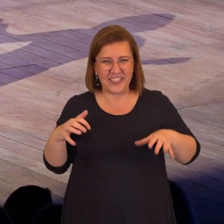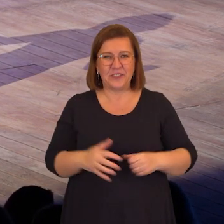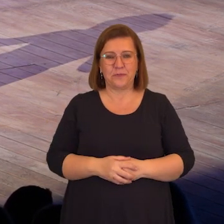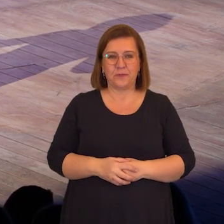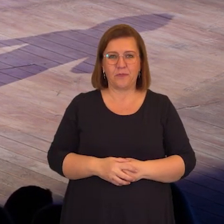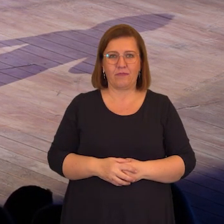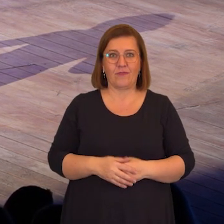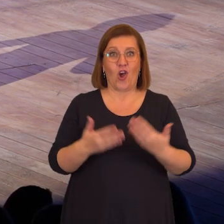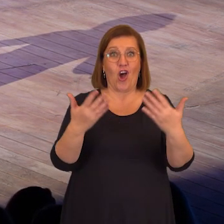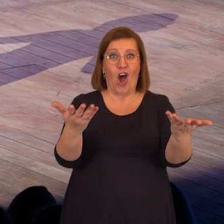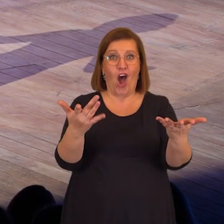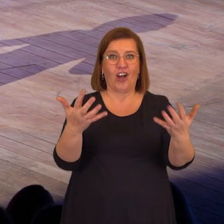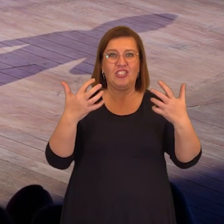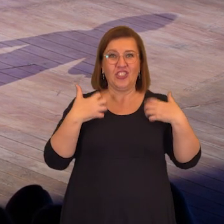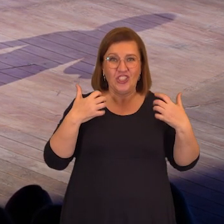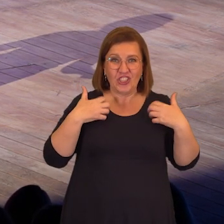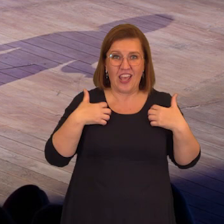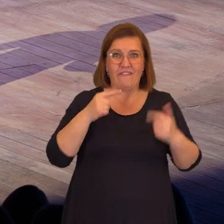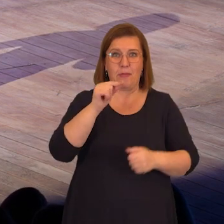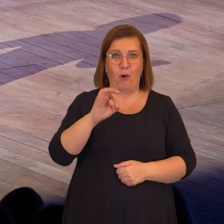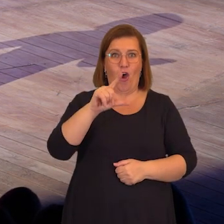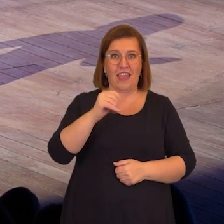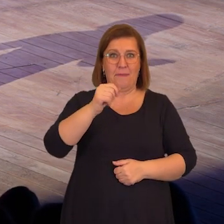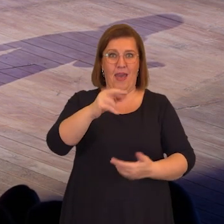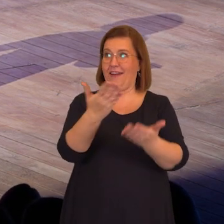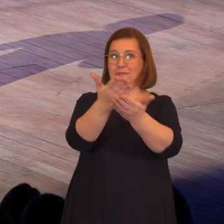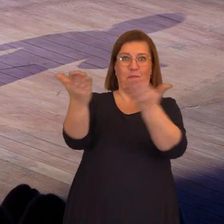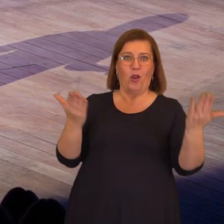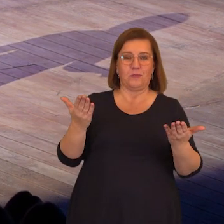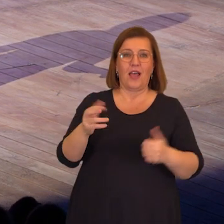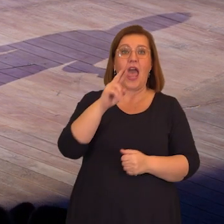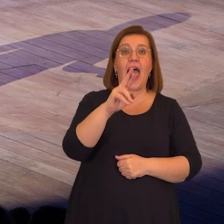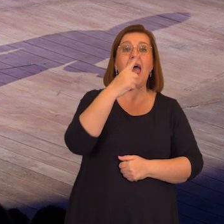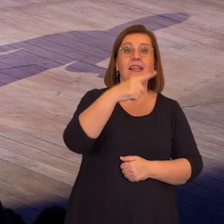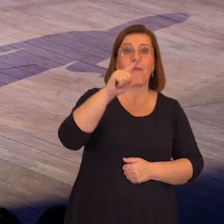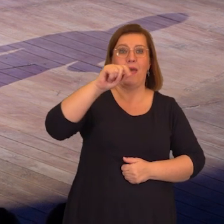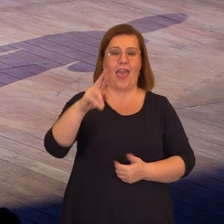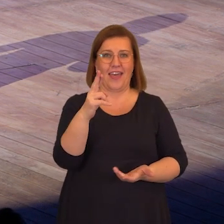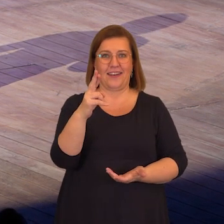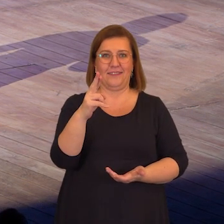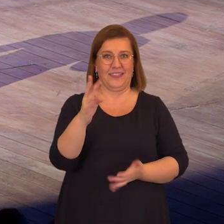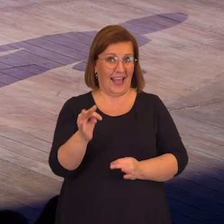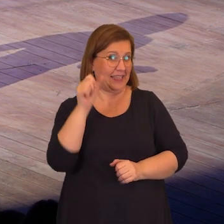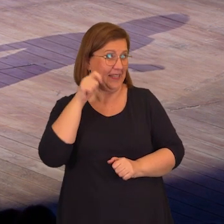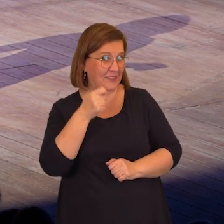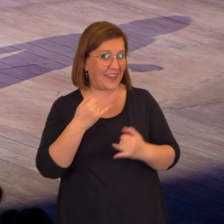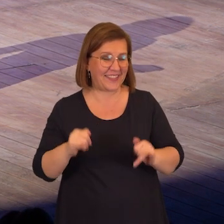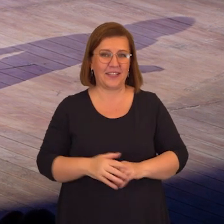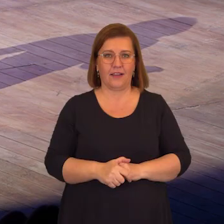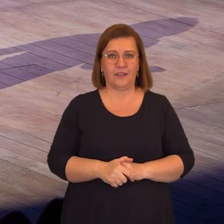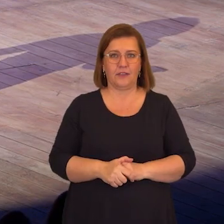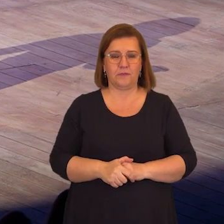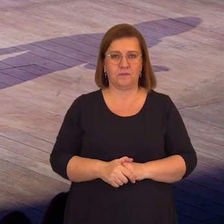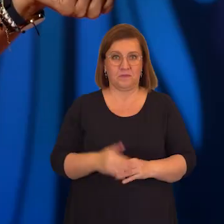To jest żywa reakcja polimerowa. Jesteśmy polimerem LDPE, Low Density Polyethylenem. Wiecie,